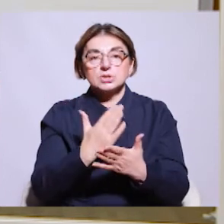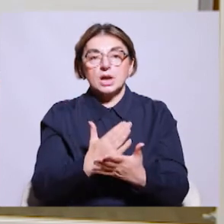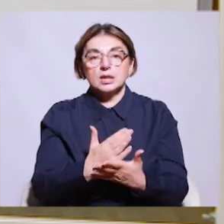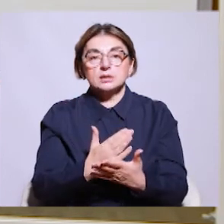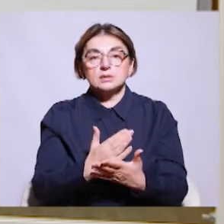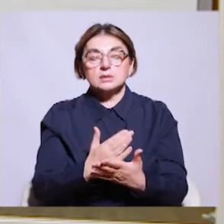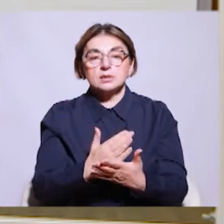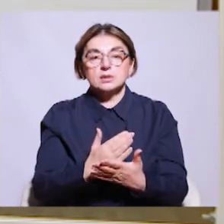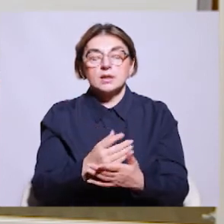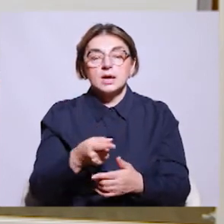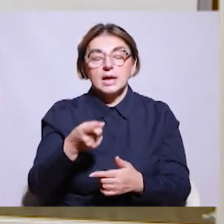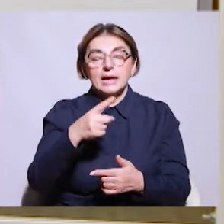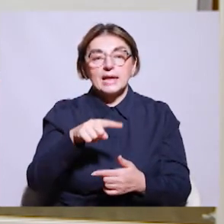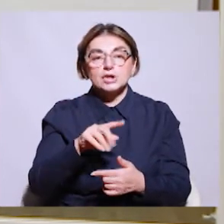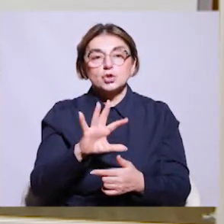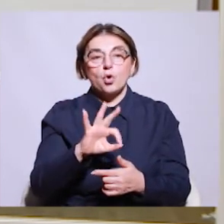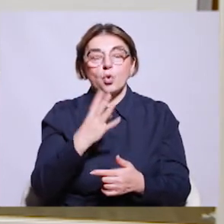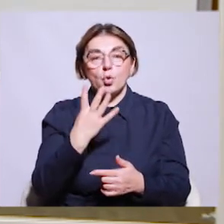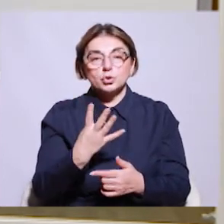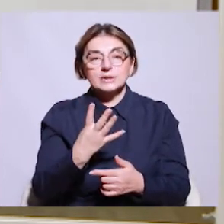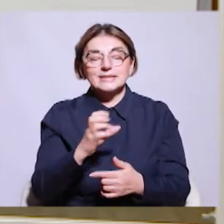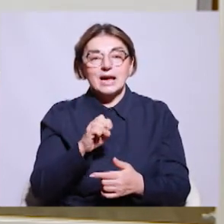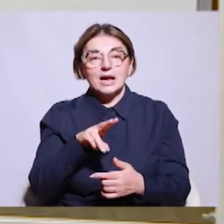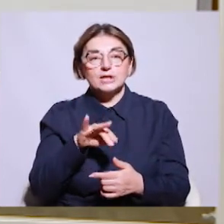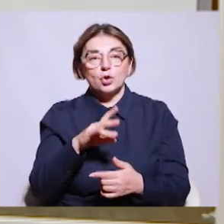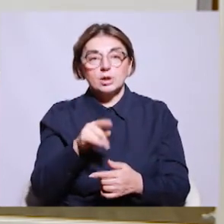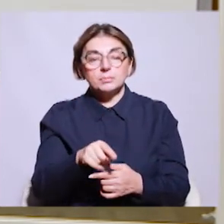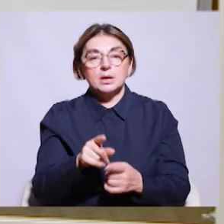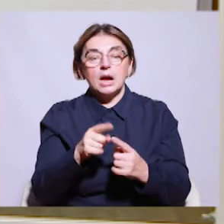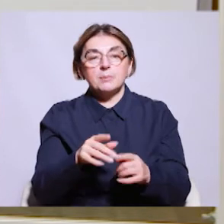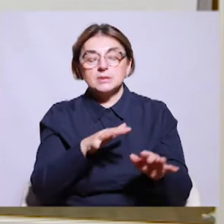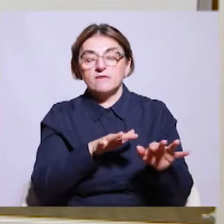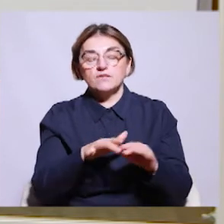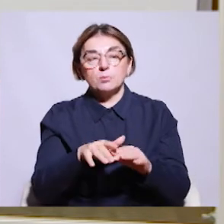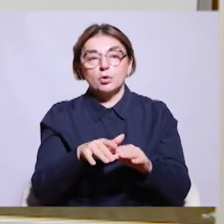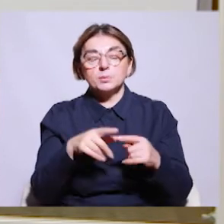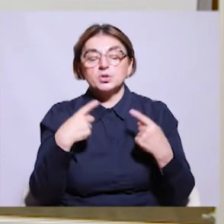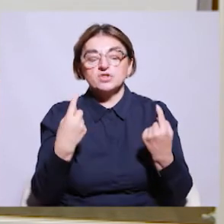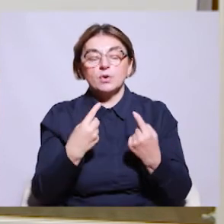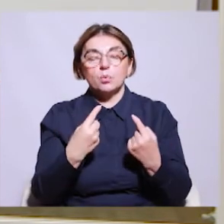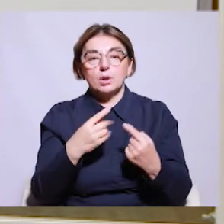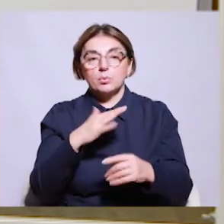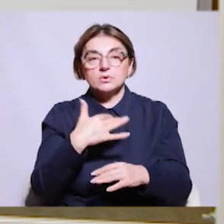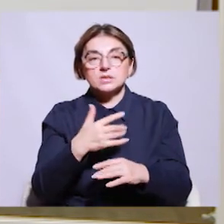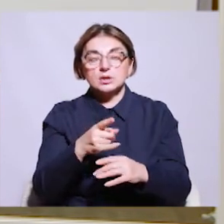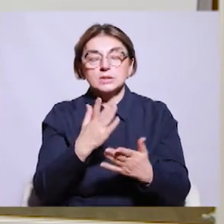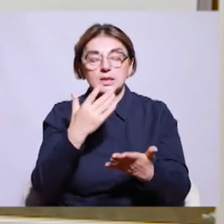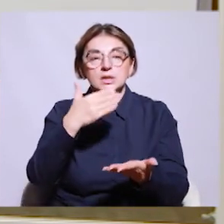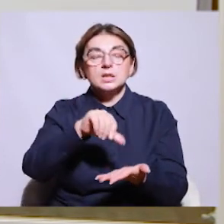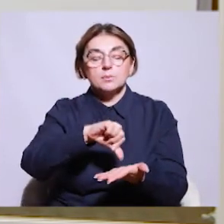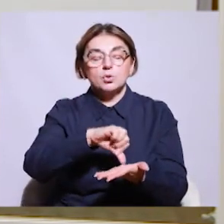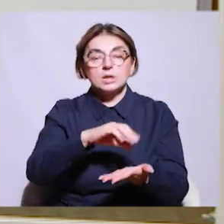უკაცრავად SO4-ის ანიონები და ვიმოქმედებთ მასზე ხსნარით, რომელშიც გვექნება